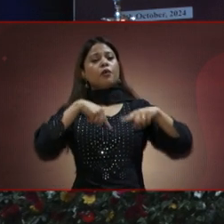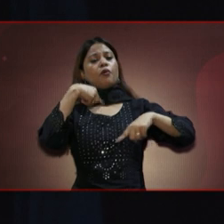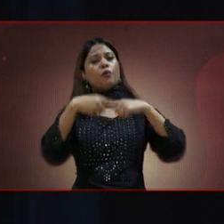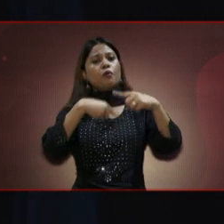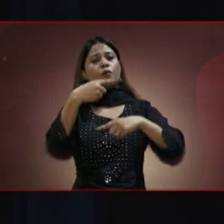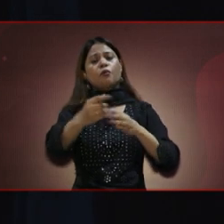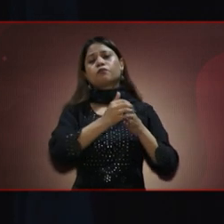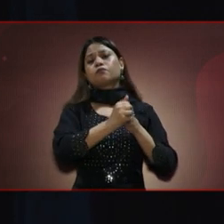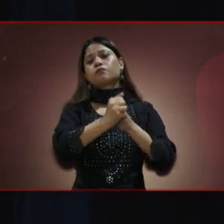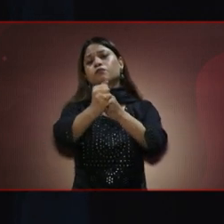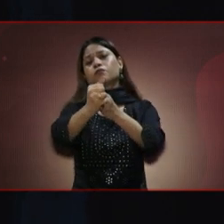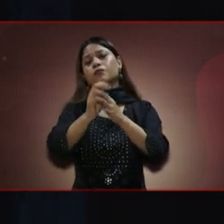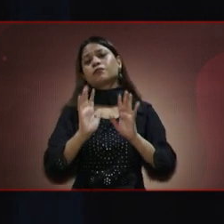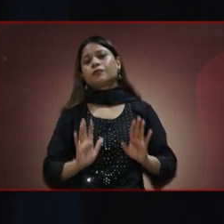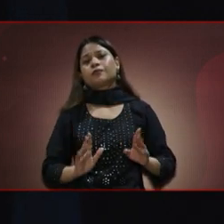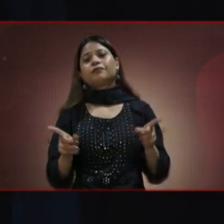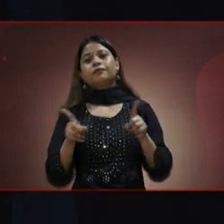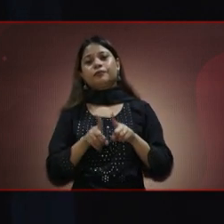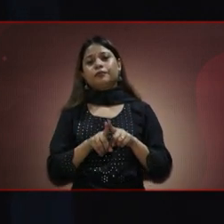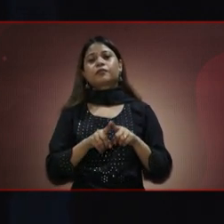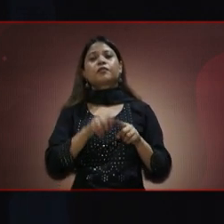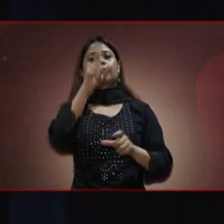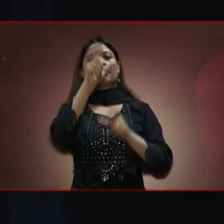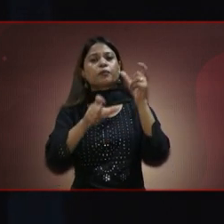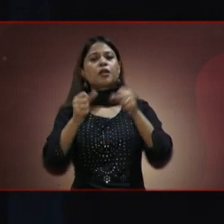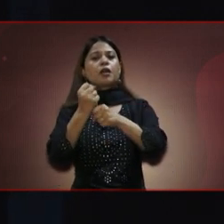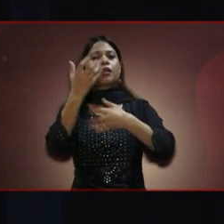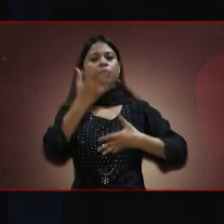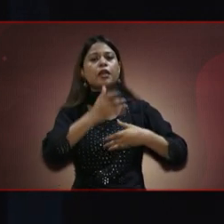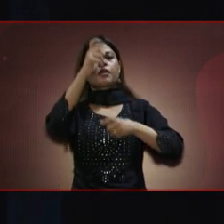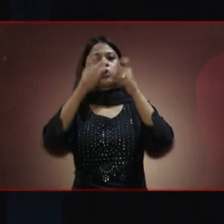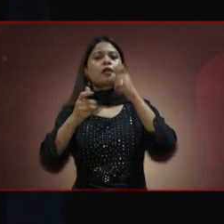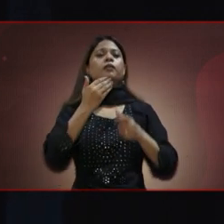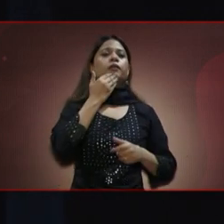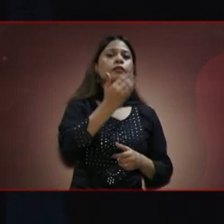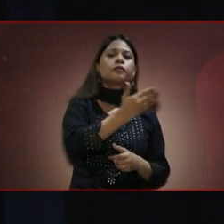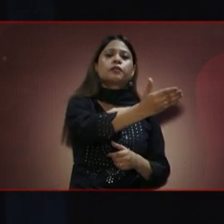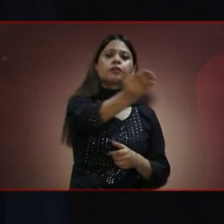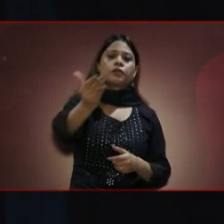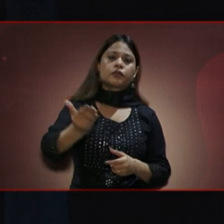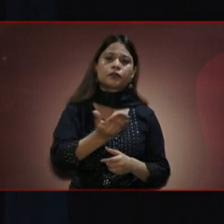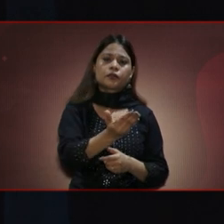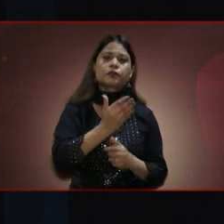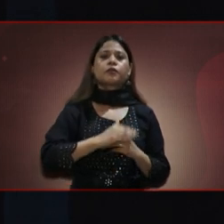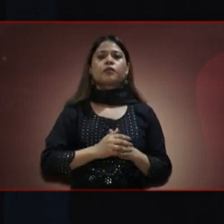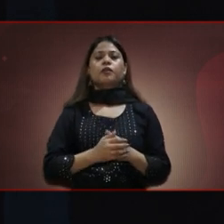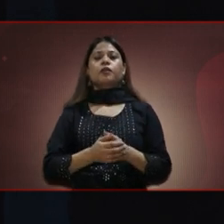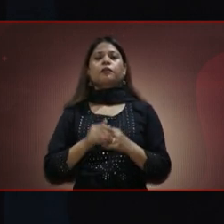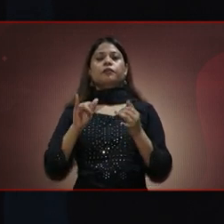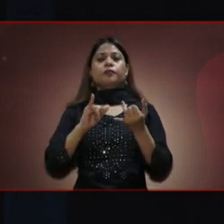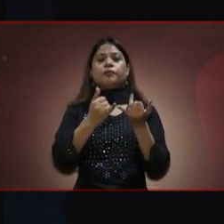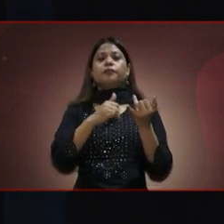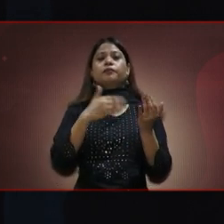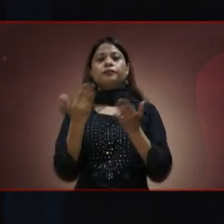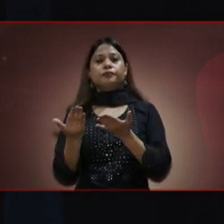मिलता रहेगा। और अब मैं सभी गणमान्य अतिथियों को धन्यवाद ज्ञापित करने के लिए आदरणीय संयुक्त सचिव